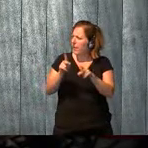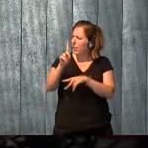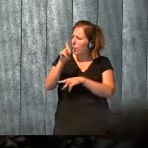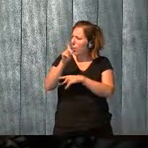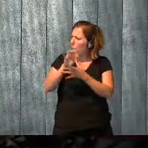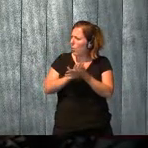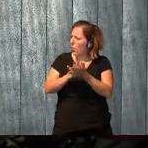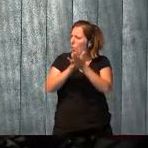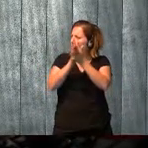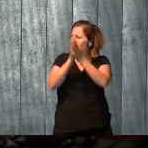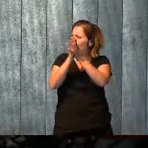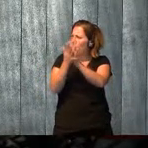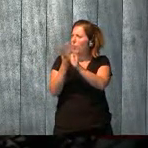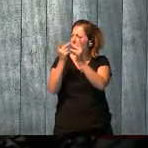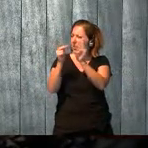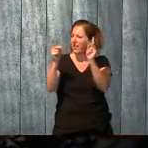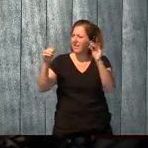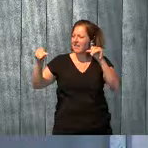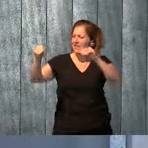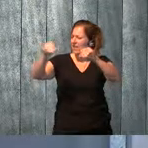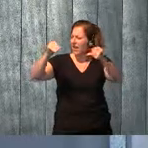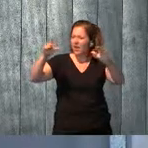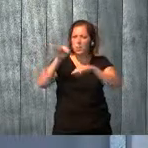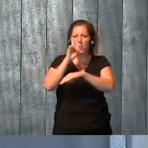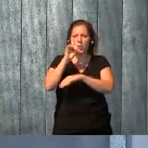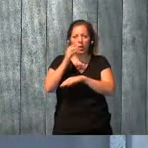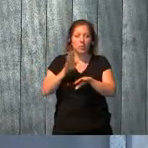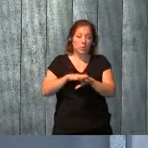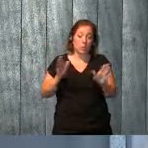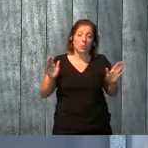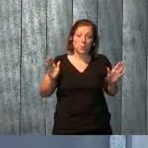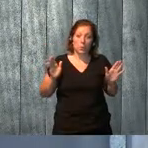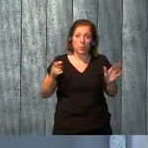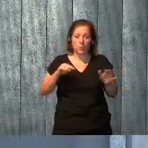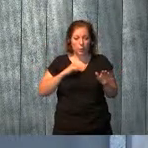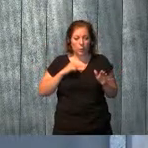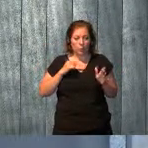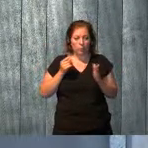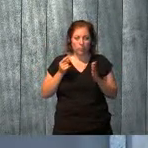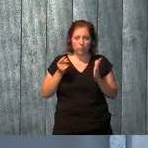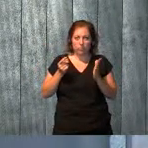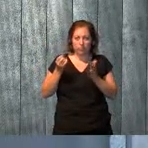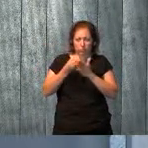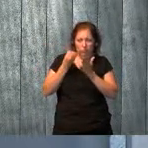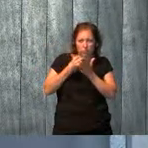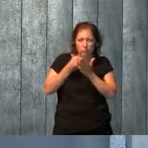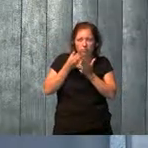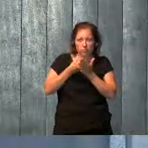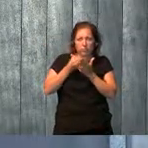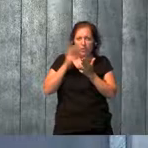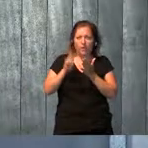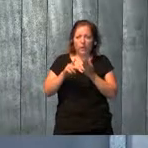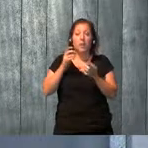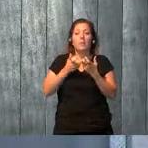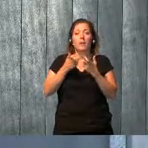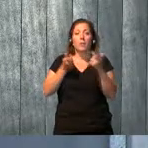de désert. Mais nous y avons appris beaucoup de choses, notamment la gestion